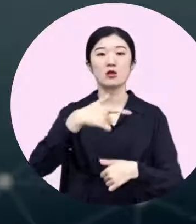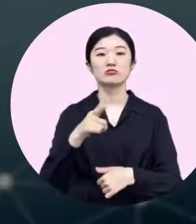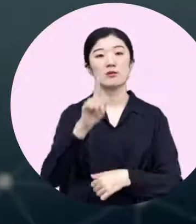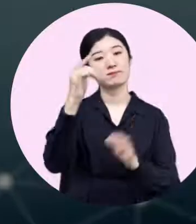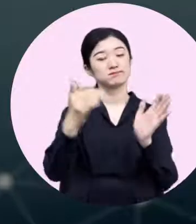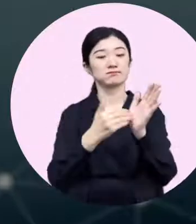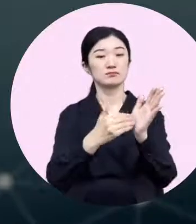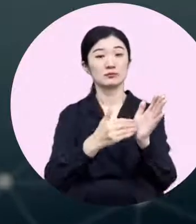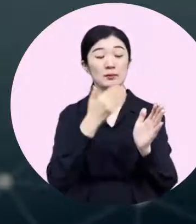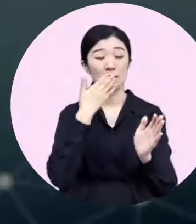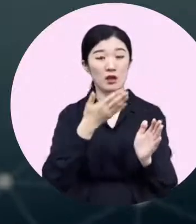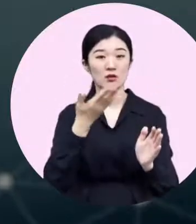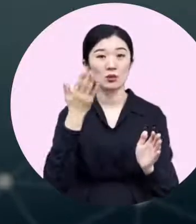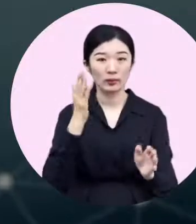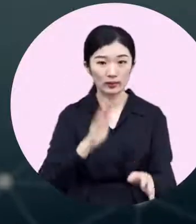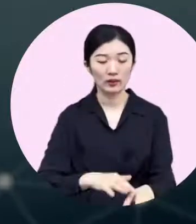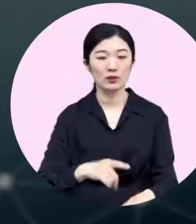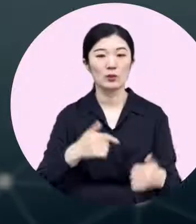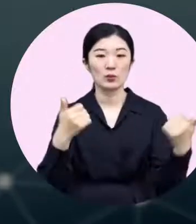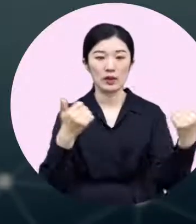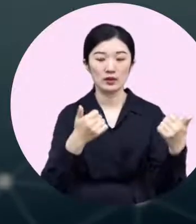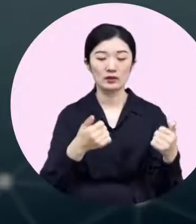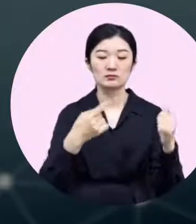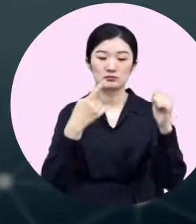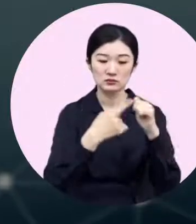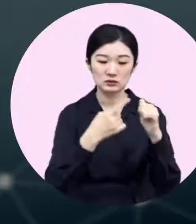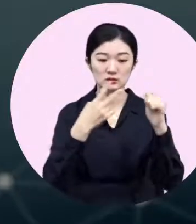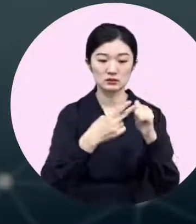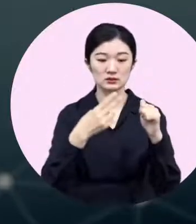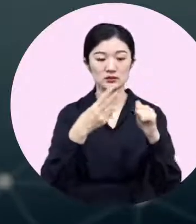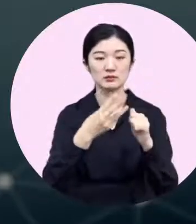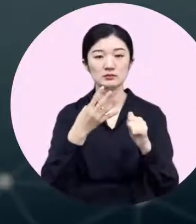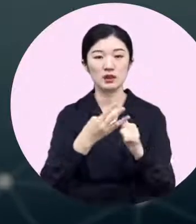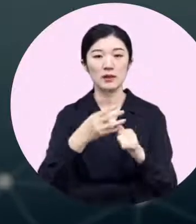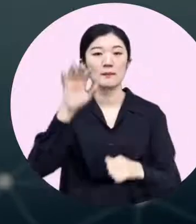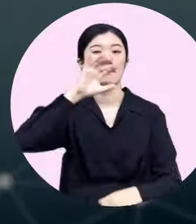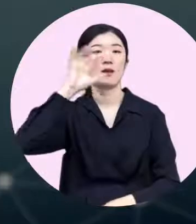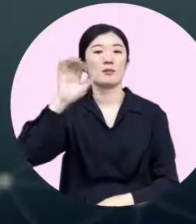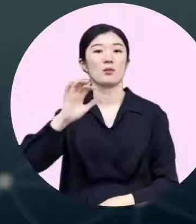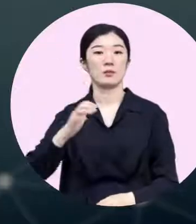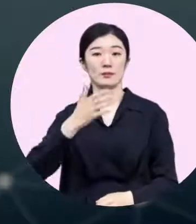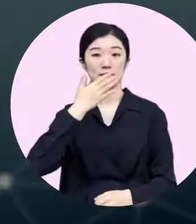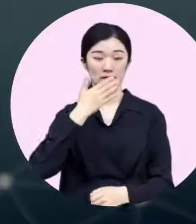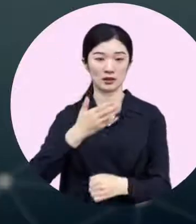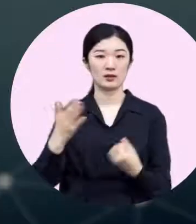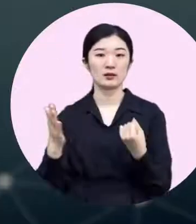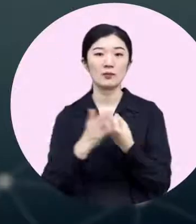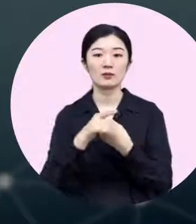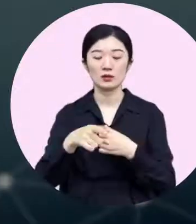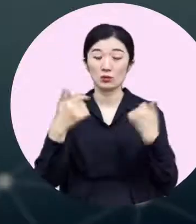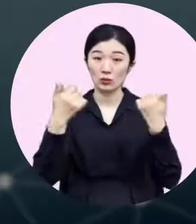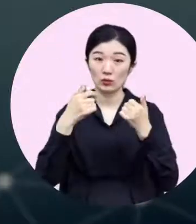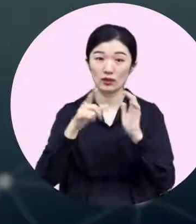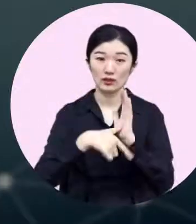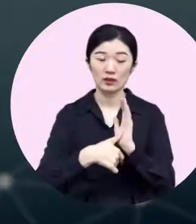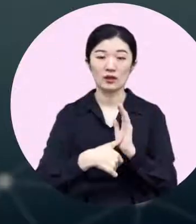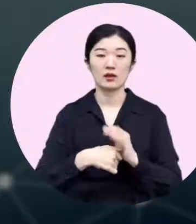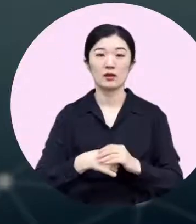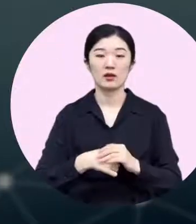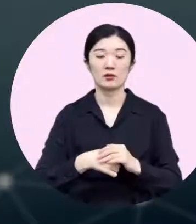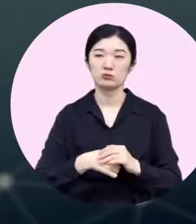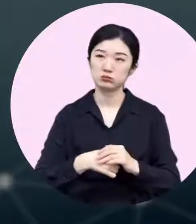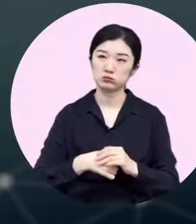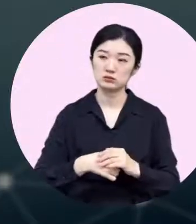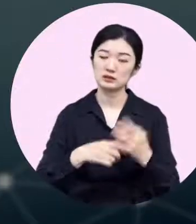번의 회의를 이제 같은 회의 링크로서 또 활용하실 수가 있거든요. 그래서 만약에 이 교육이 4회차 교육이다.